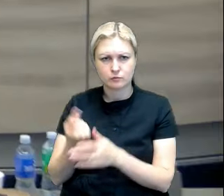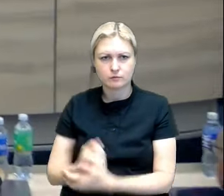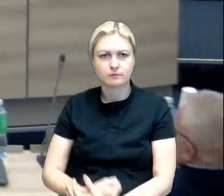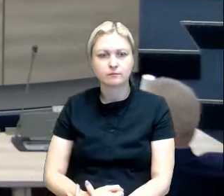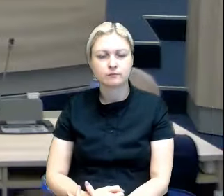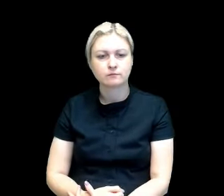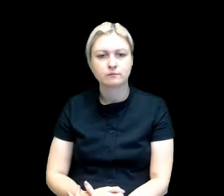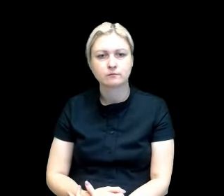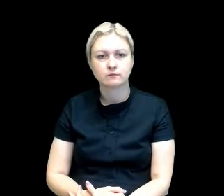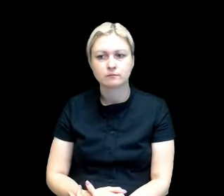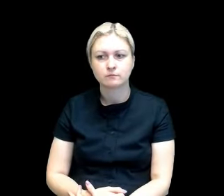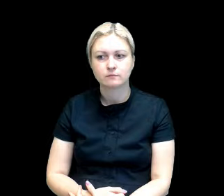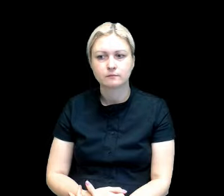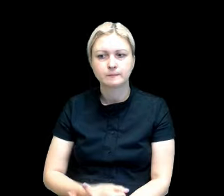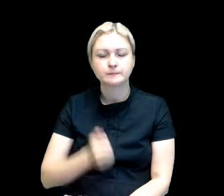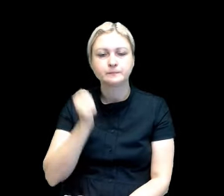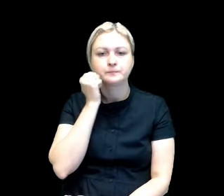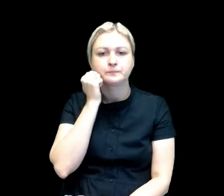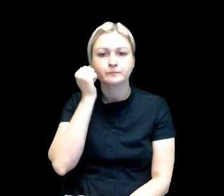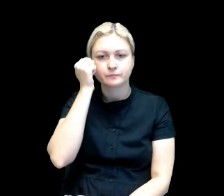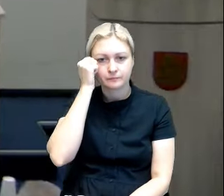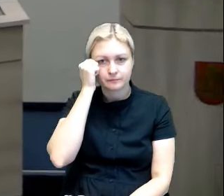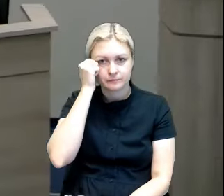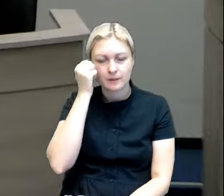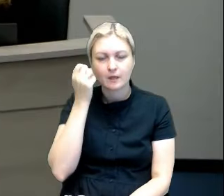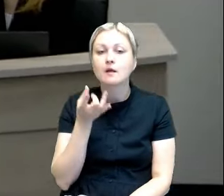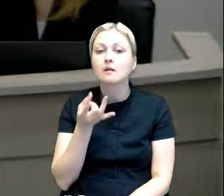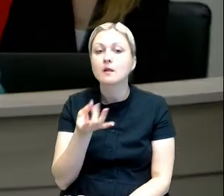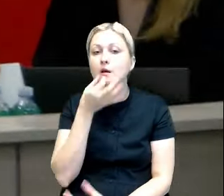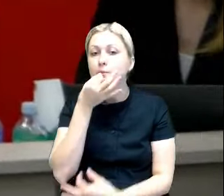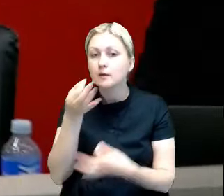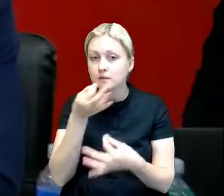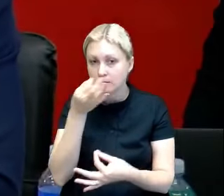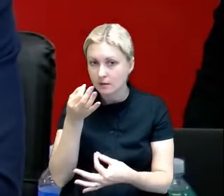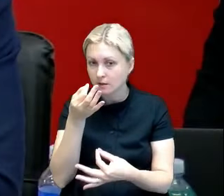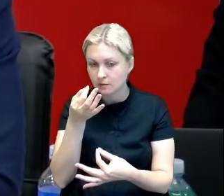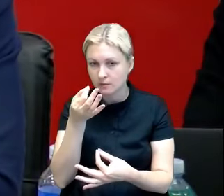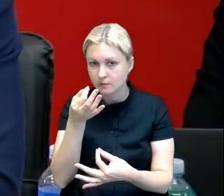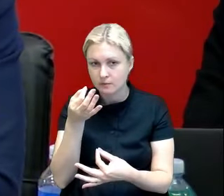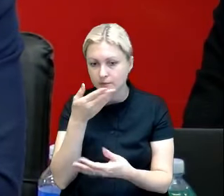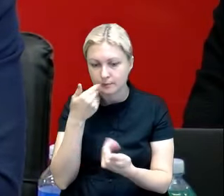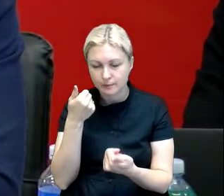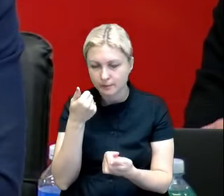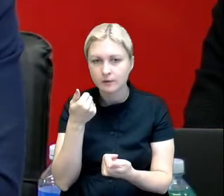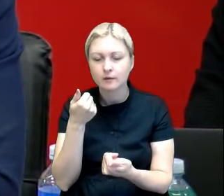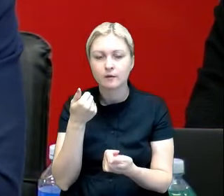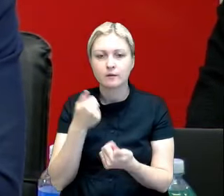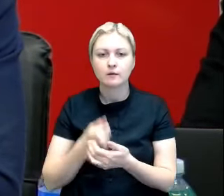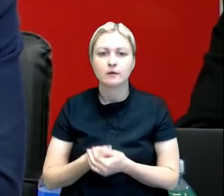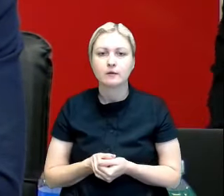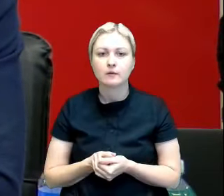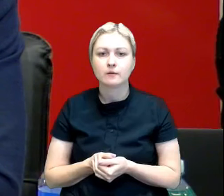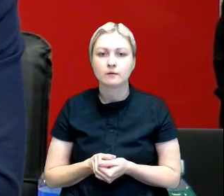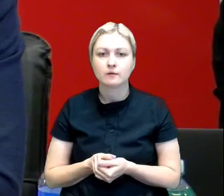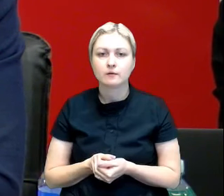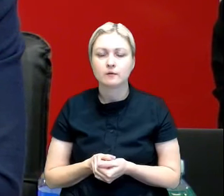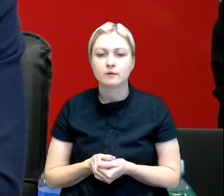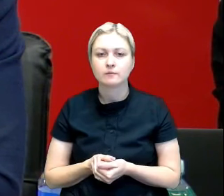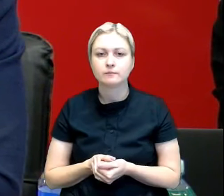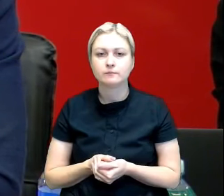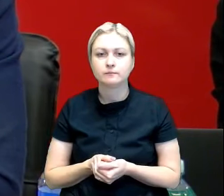veiklą dėkoju daugiau pasisakančių šiuo metu neturim a aš